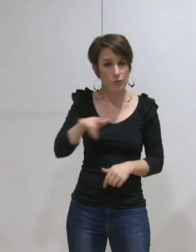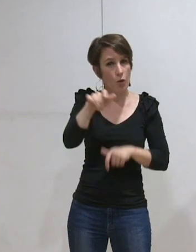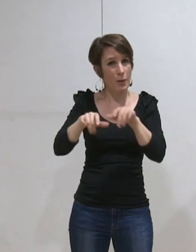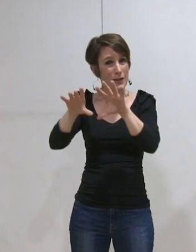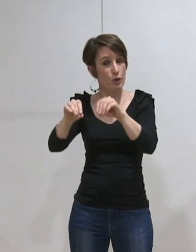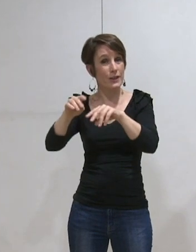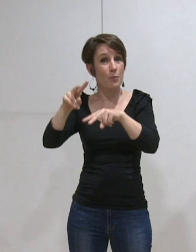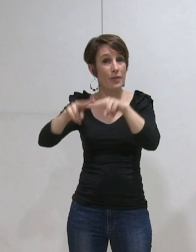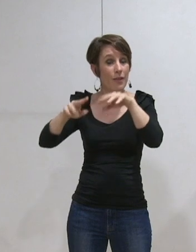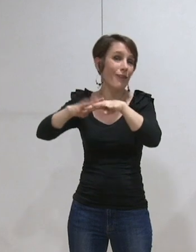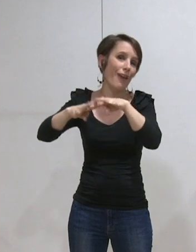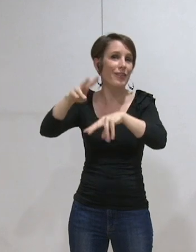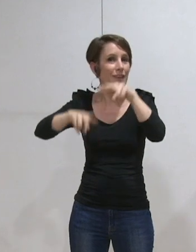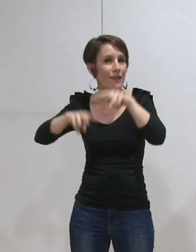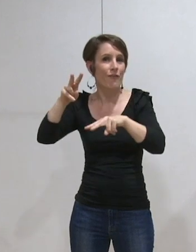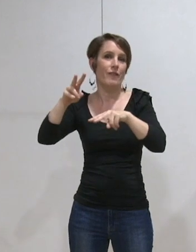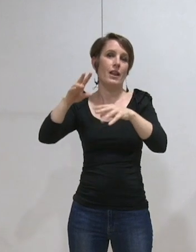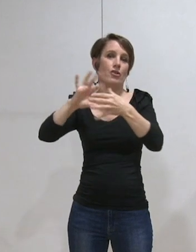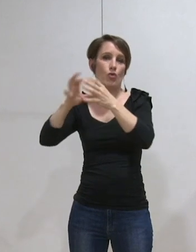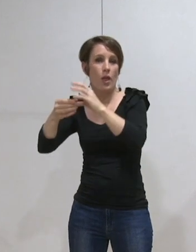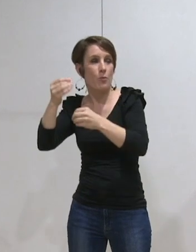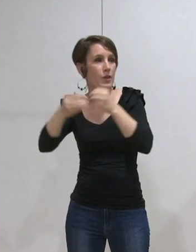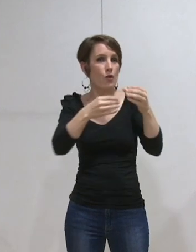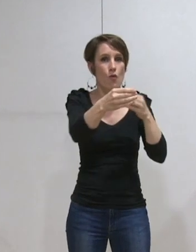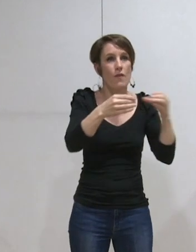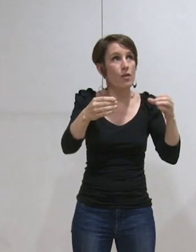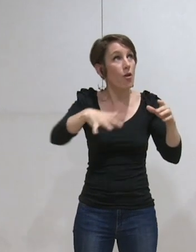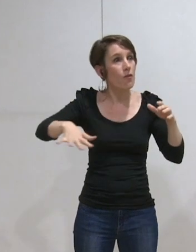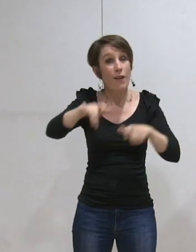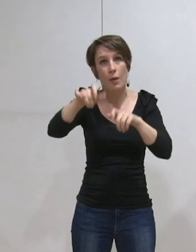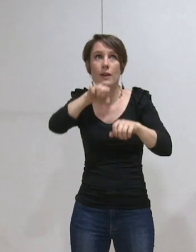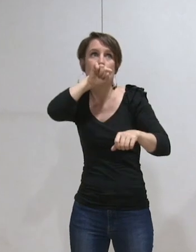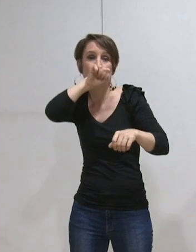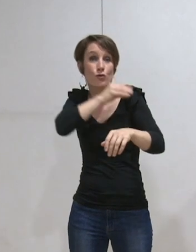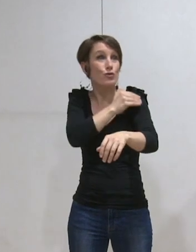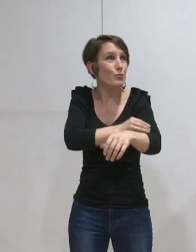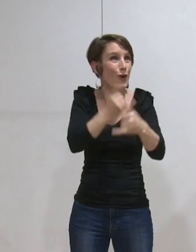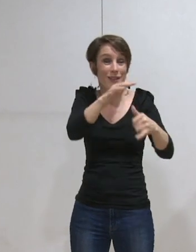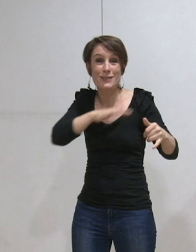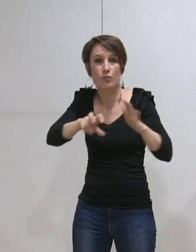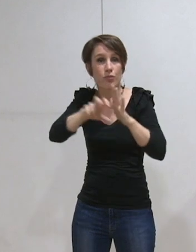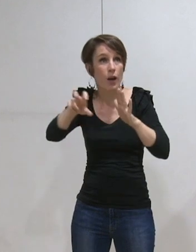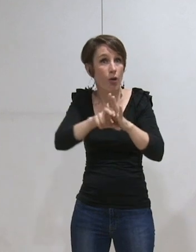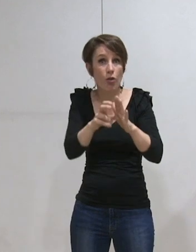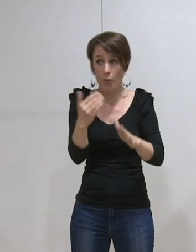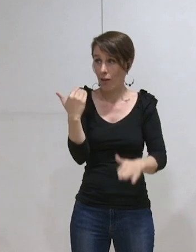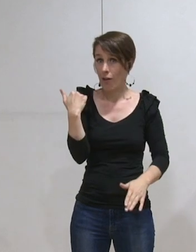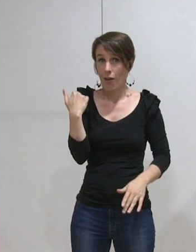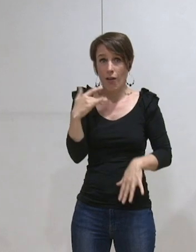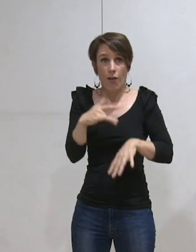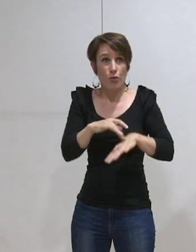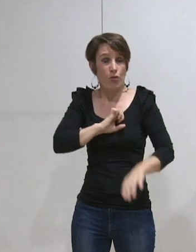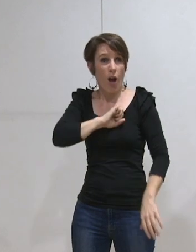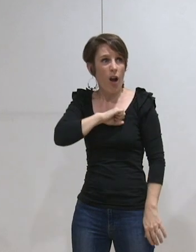les passionnés de sport et de culture sur Grenoble et l'agglomération ont été meurtris par les deux incendies